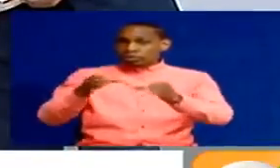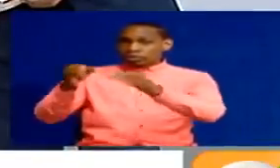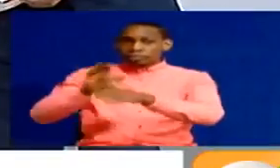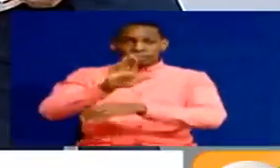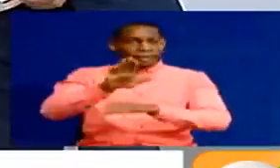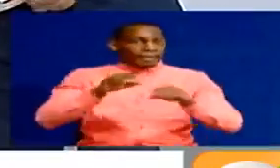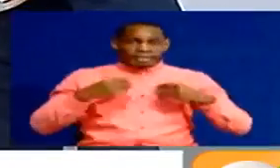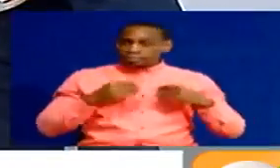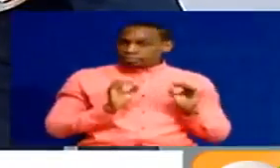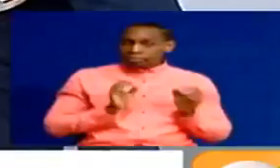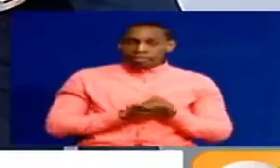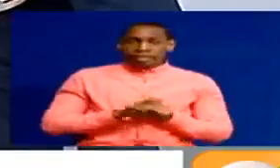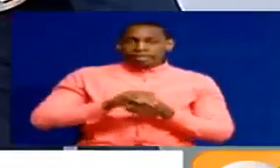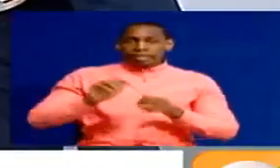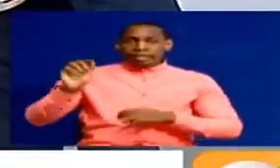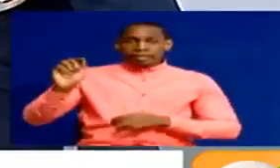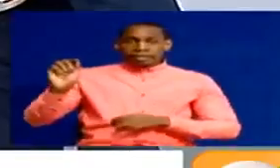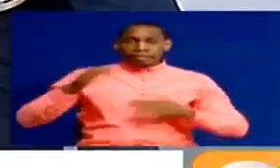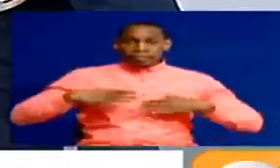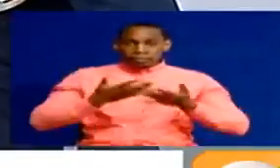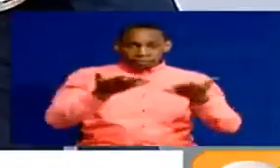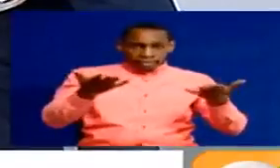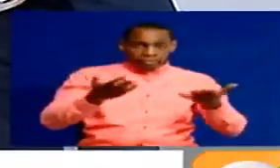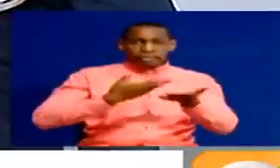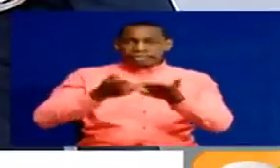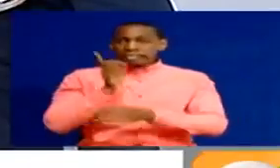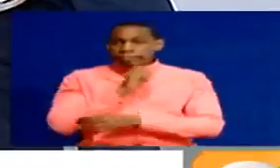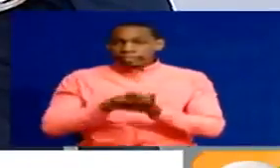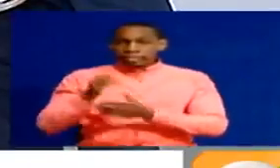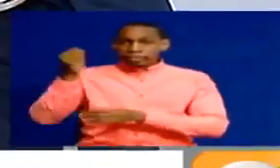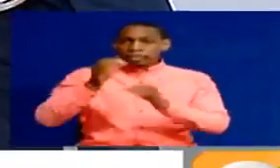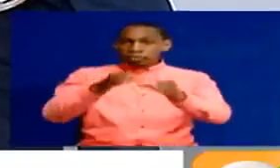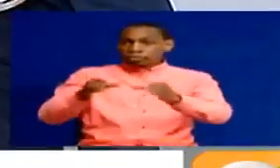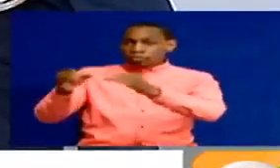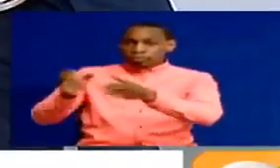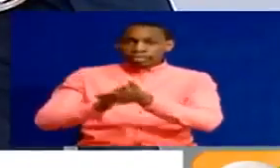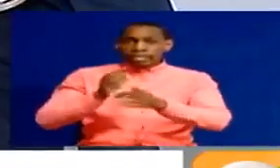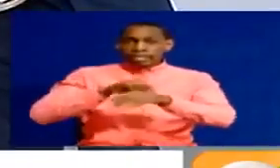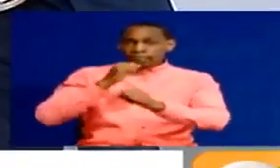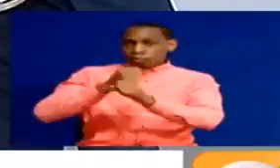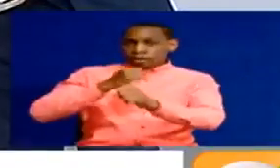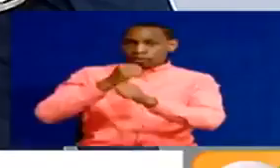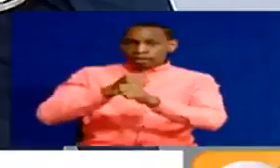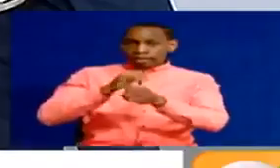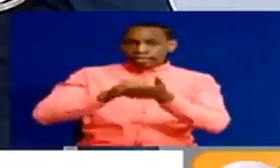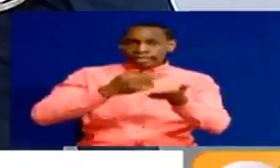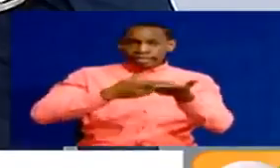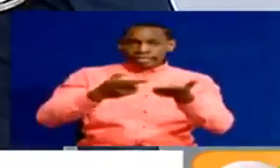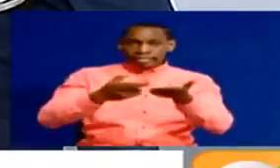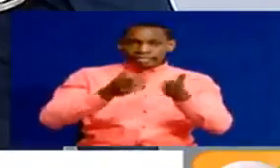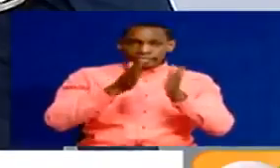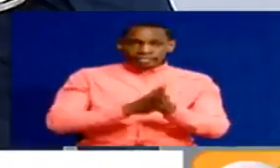kisiasa bila idhini zao. Na baadhi ya Wakenya wamejipata wakiwa wamesajiliwa kwenye vyama vya kisiasa wakati wa zoezi ambalo msajili wa